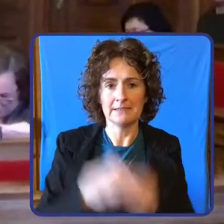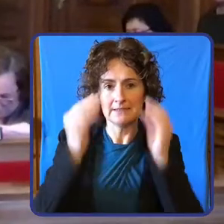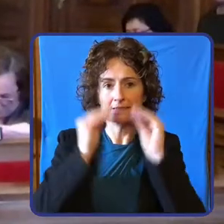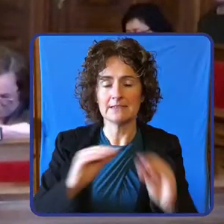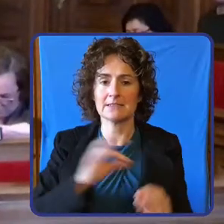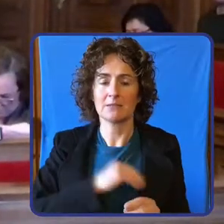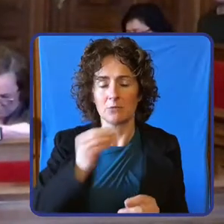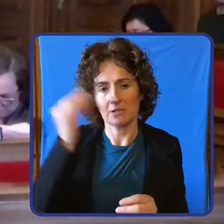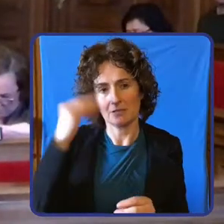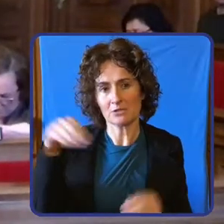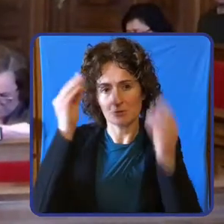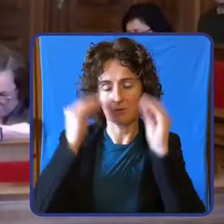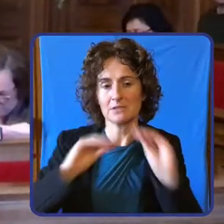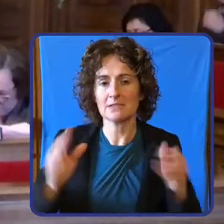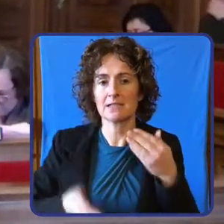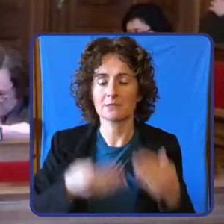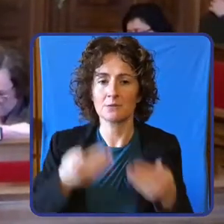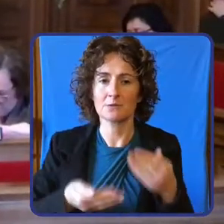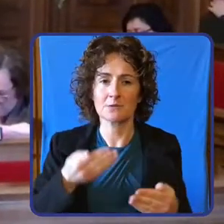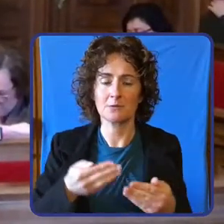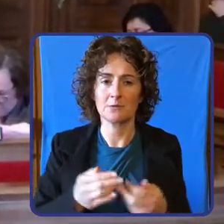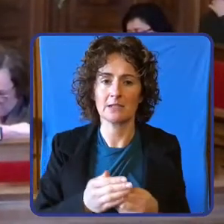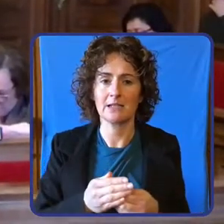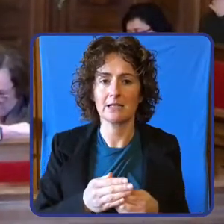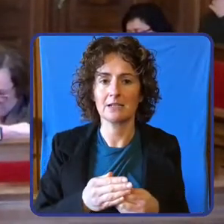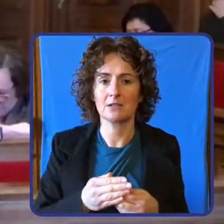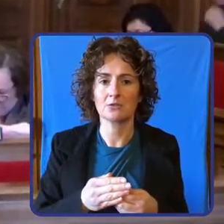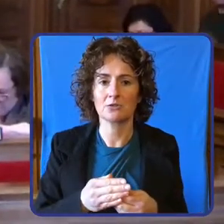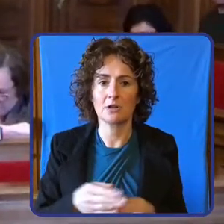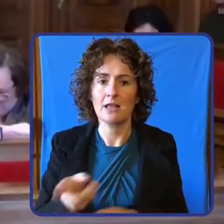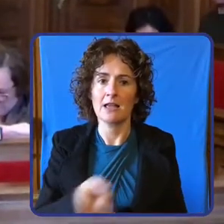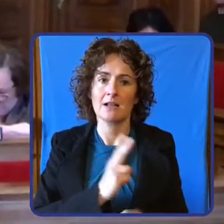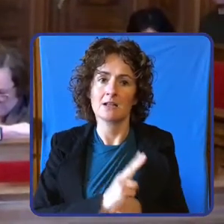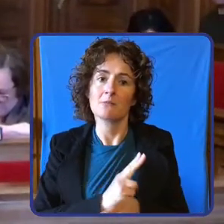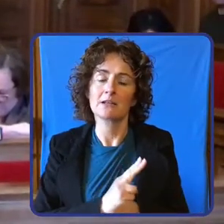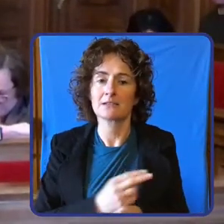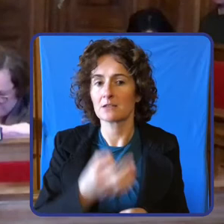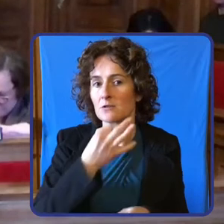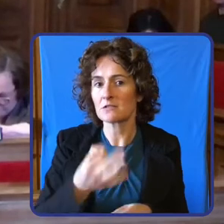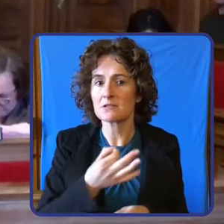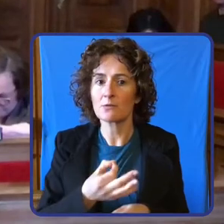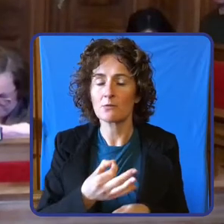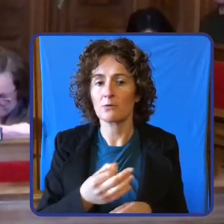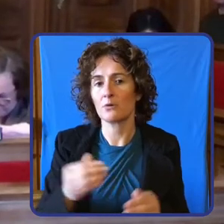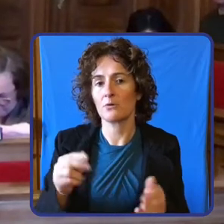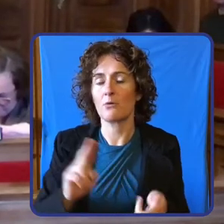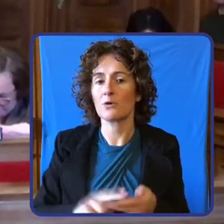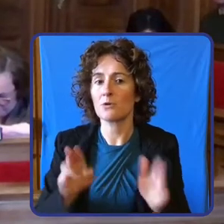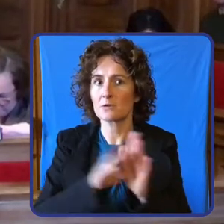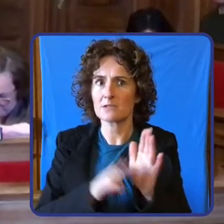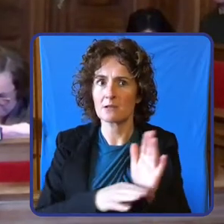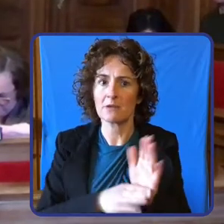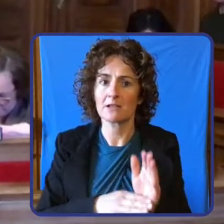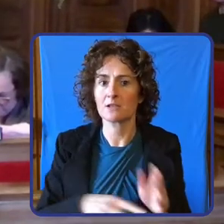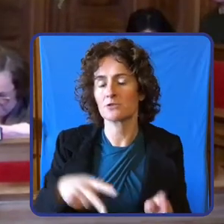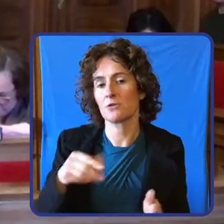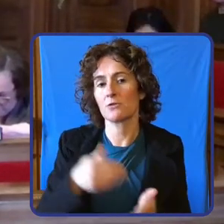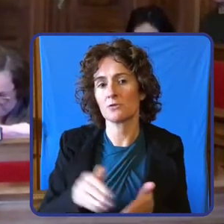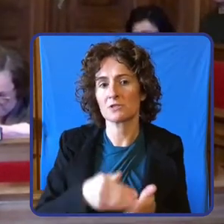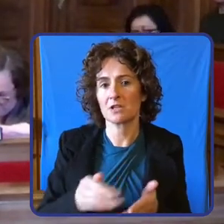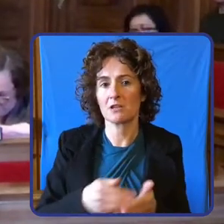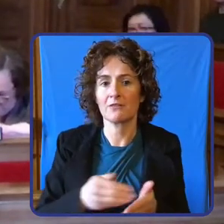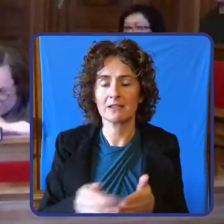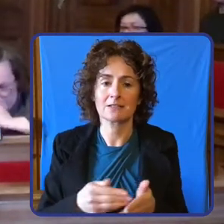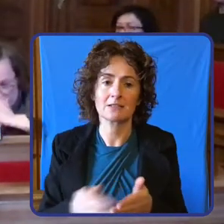Tisztelt polgármester úr, tisztelt közgyűlés! Az államháztartásról szóló jogszabályoknak, illetve a központi költségvetés szóló törvénynek és a